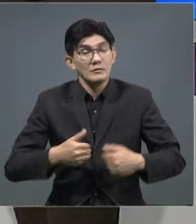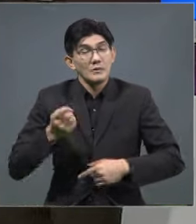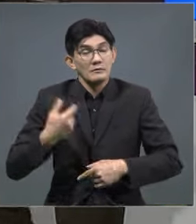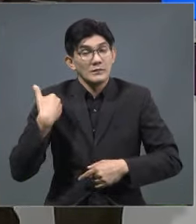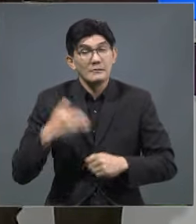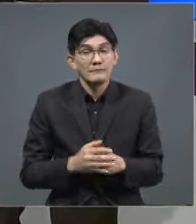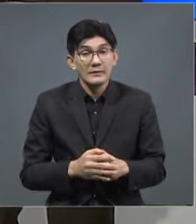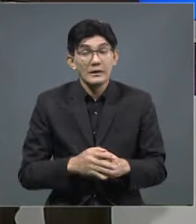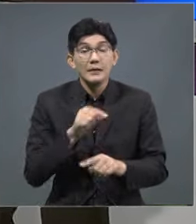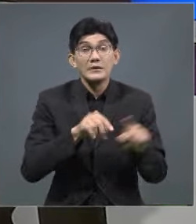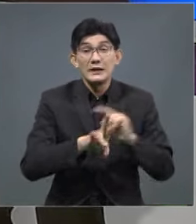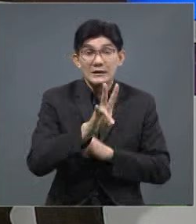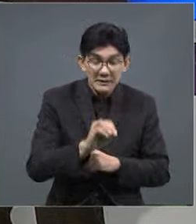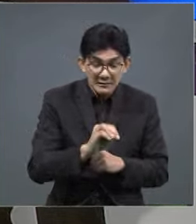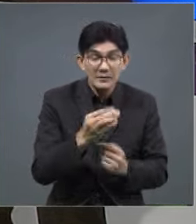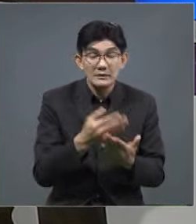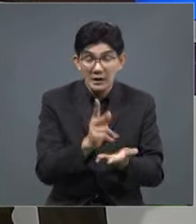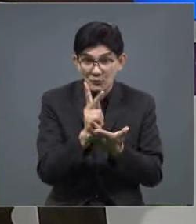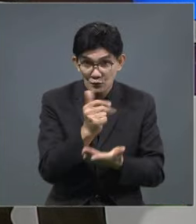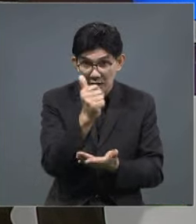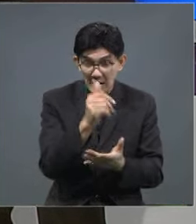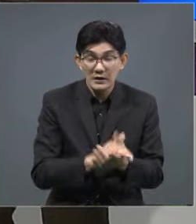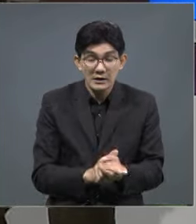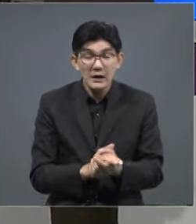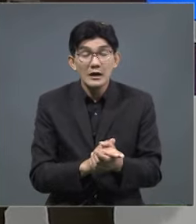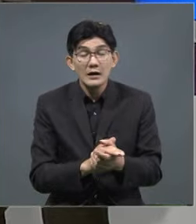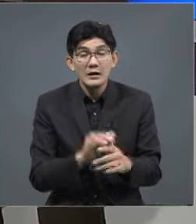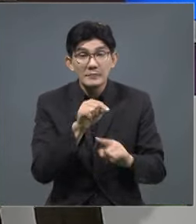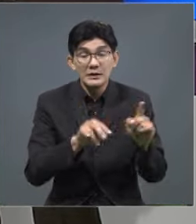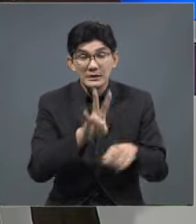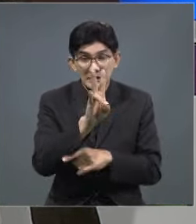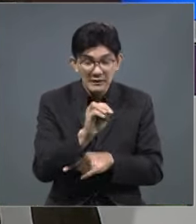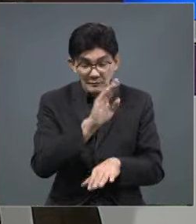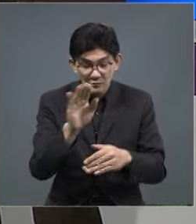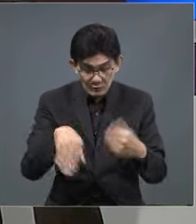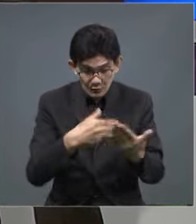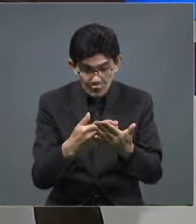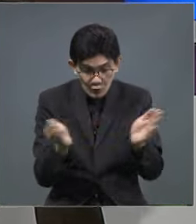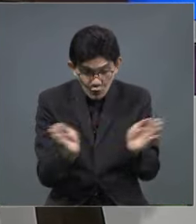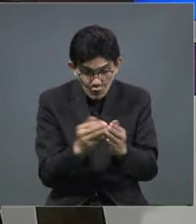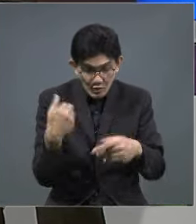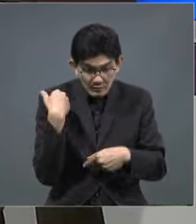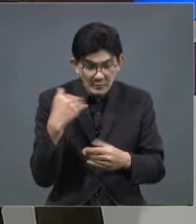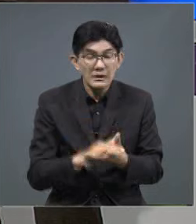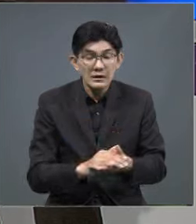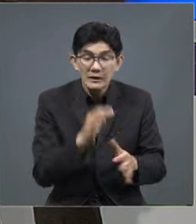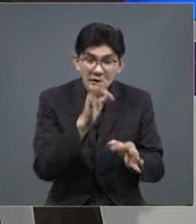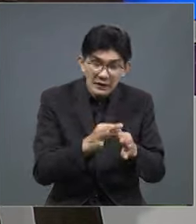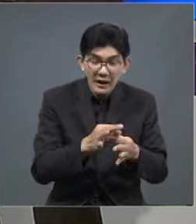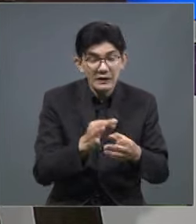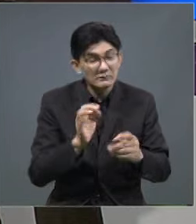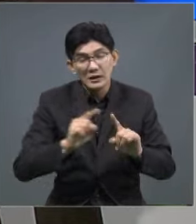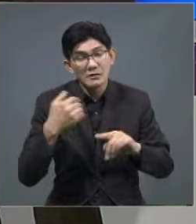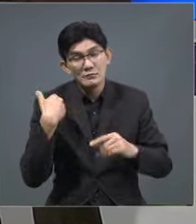ว่า 70% เท่านั้นที่จะสามารถกู้ได้แล้ว 70% นี้นะครับคือรวมทั้งหมดเลยไม่ว่าจะเป็นแบงก์พาณิชย์แบงก์รัฐ